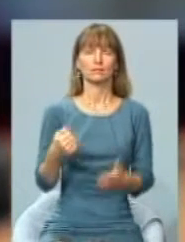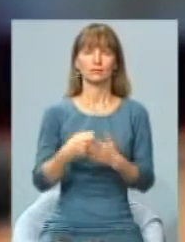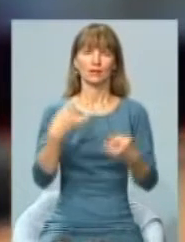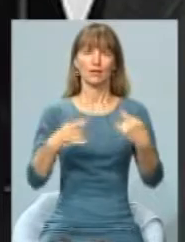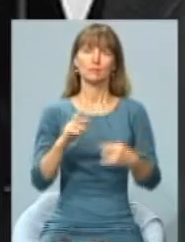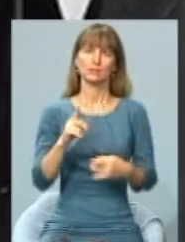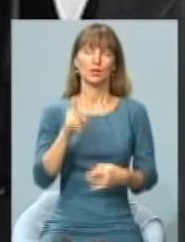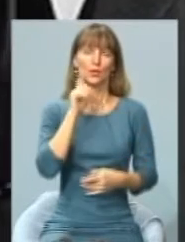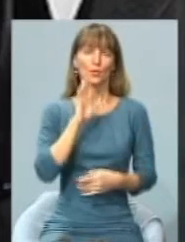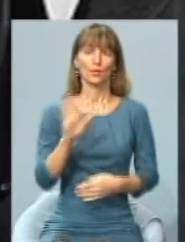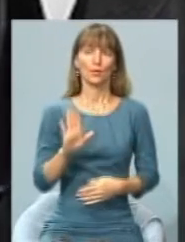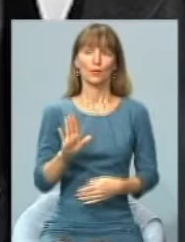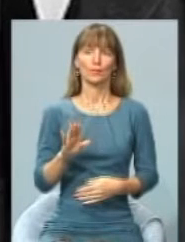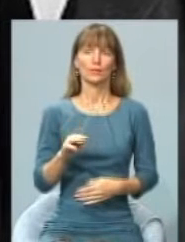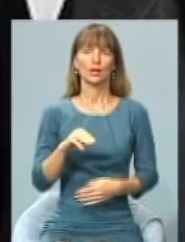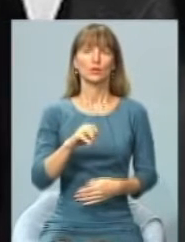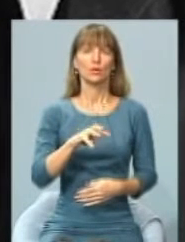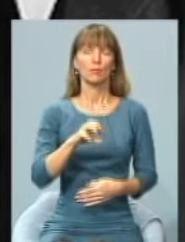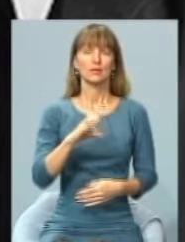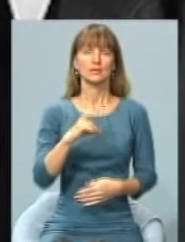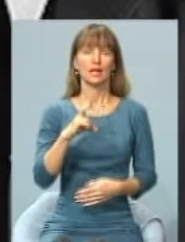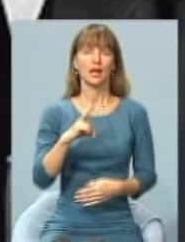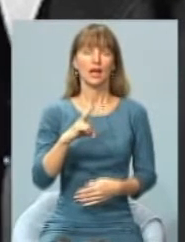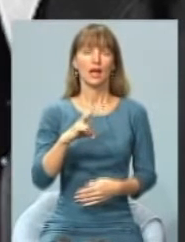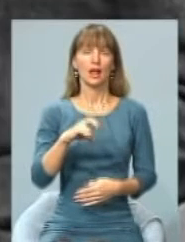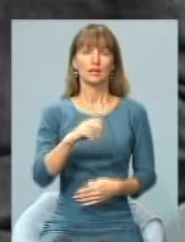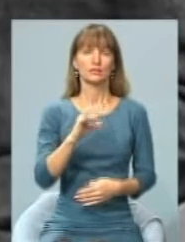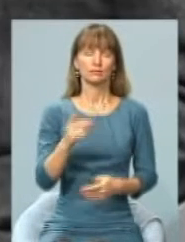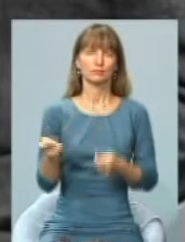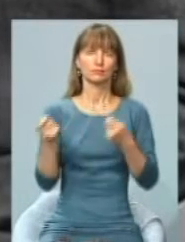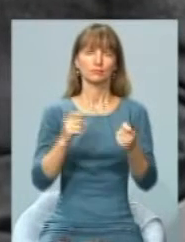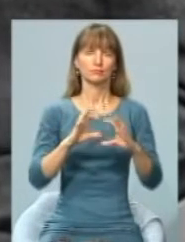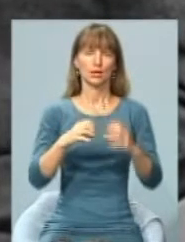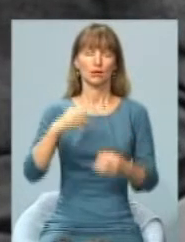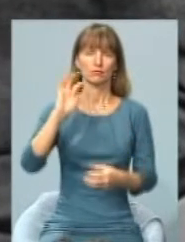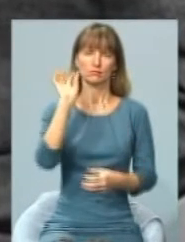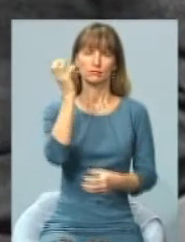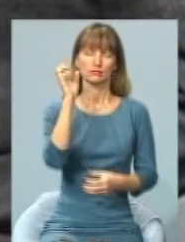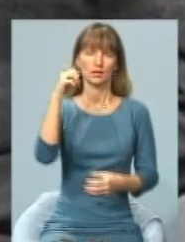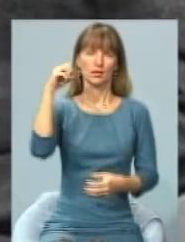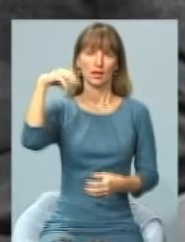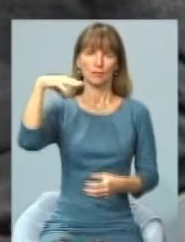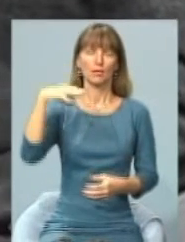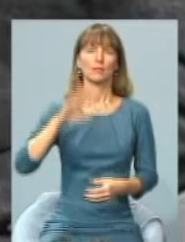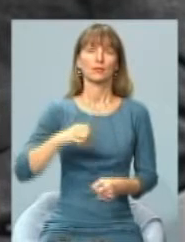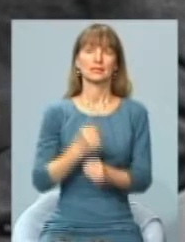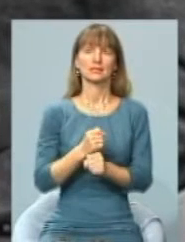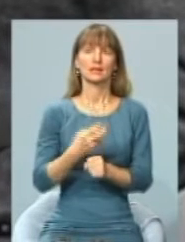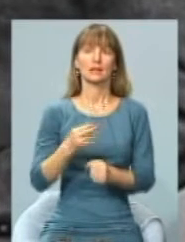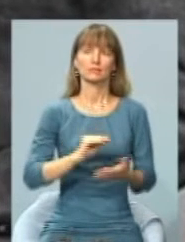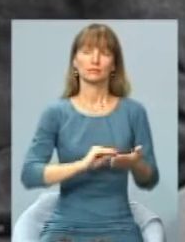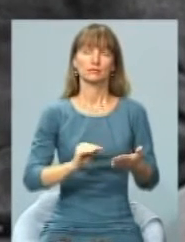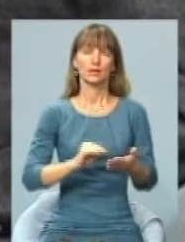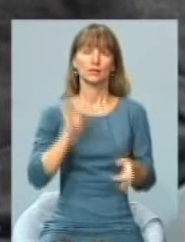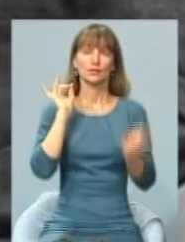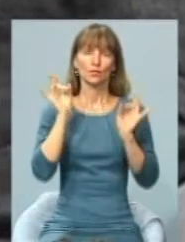так зручно. Томас Едісон приніс людству електричну лампочку, а пізніше створив пристрій для запису та програвання